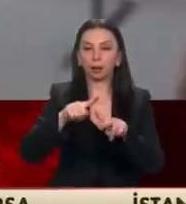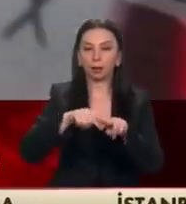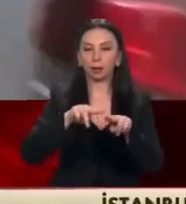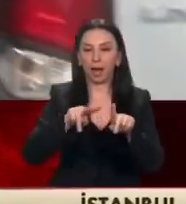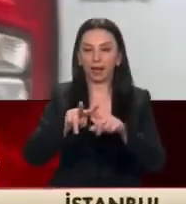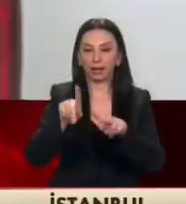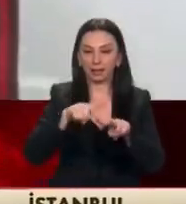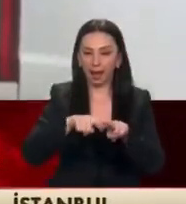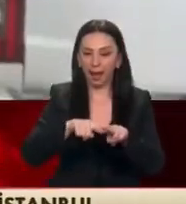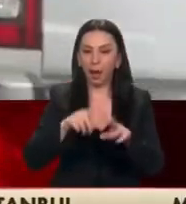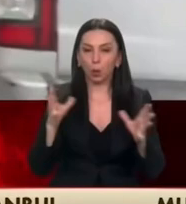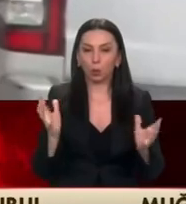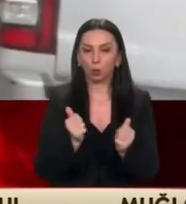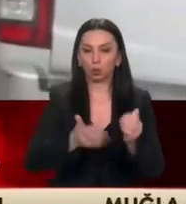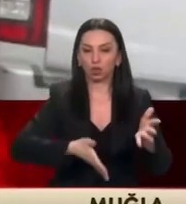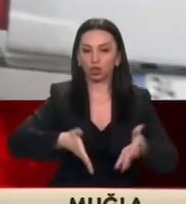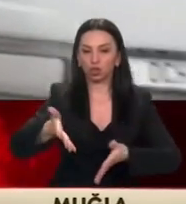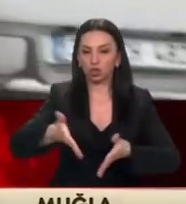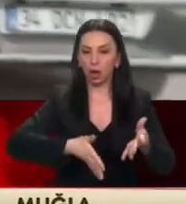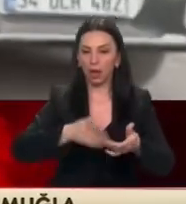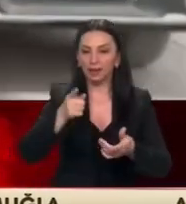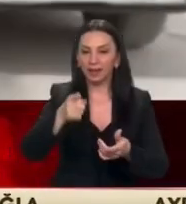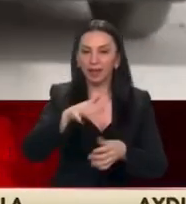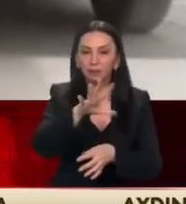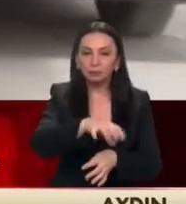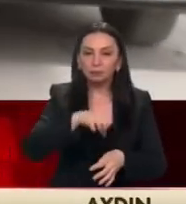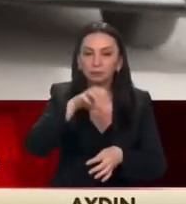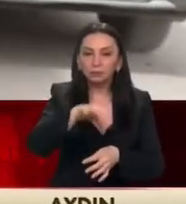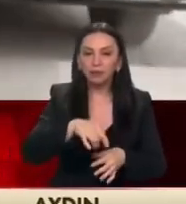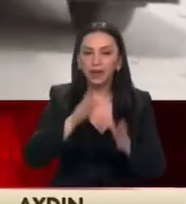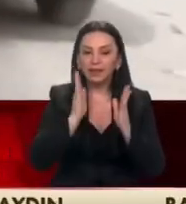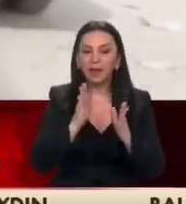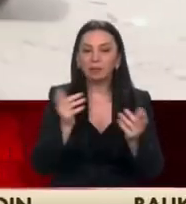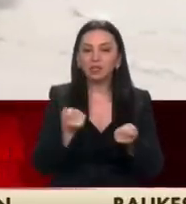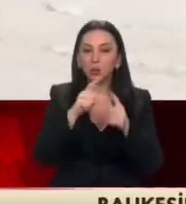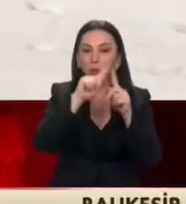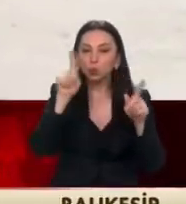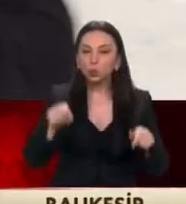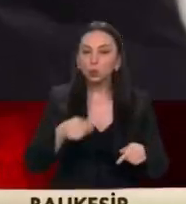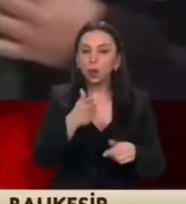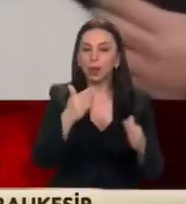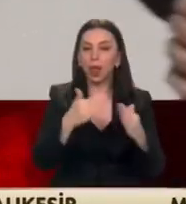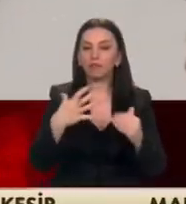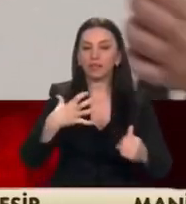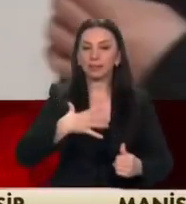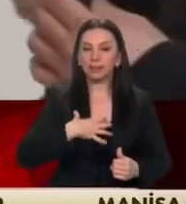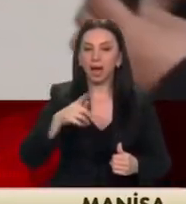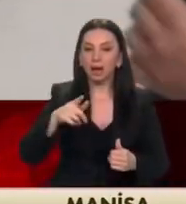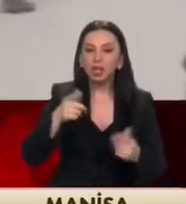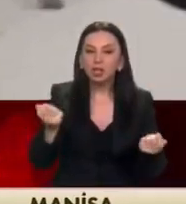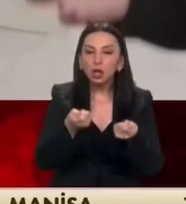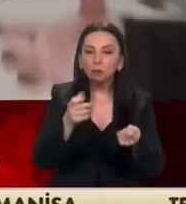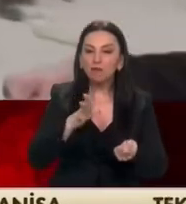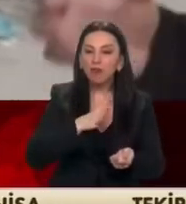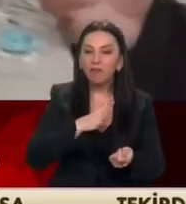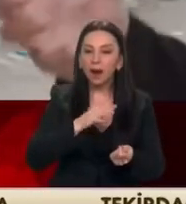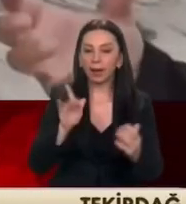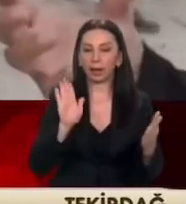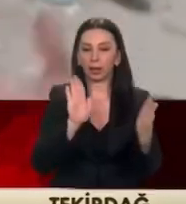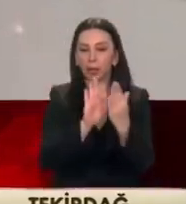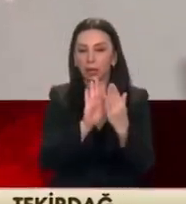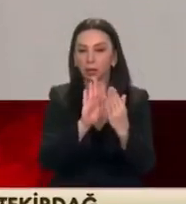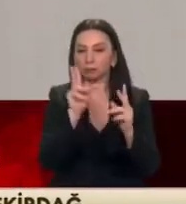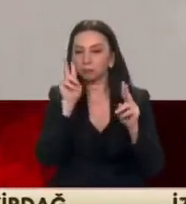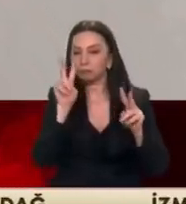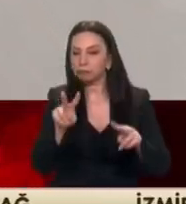noktalarından Kurtuluş Caddesi. Enkaz kaldırma çalışmaları devam ediyor. İş yeri ve ev sahipleri de burada çalışmaları yakından takip ediyor. Az önce de bir